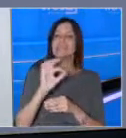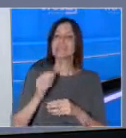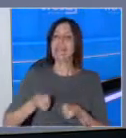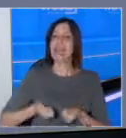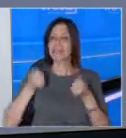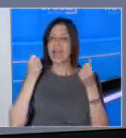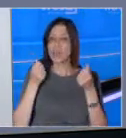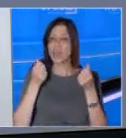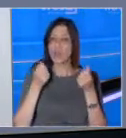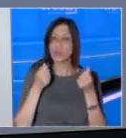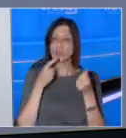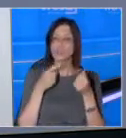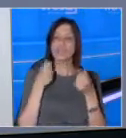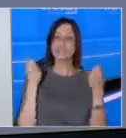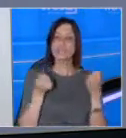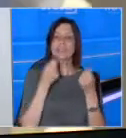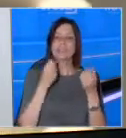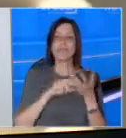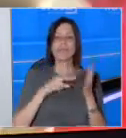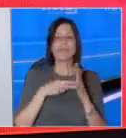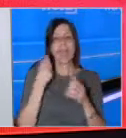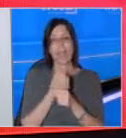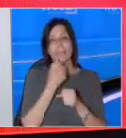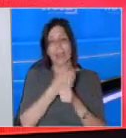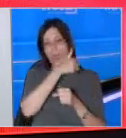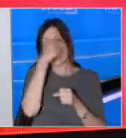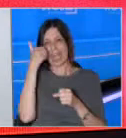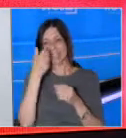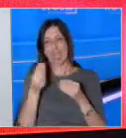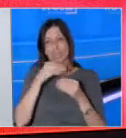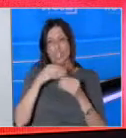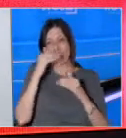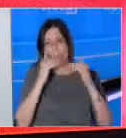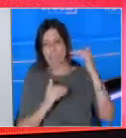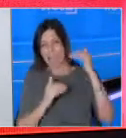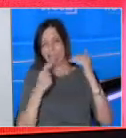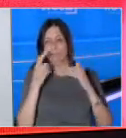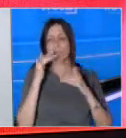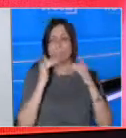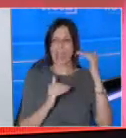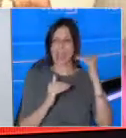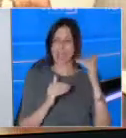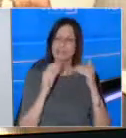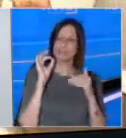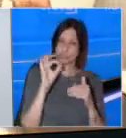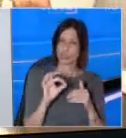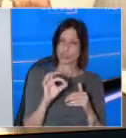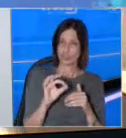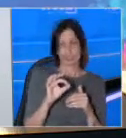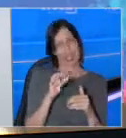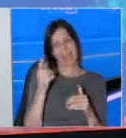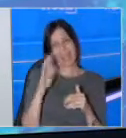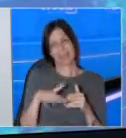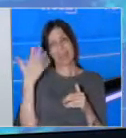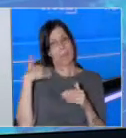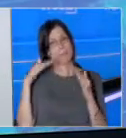יפרסם בקרוב, את המתווה לפעילות הקיץ להשלמת הפערים. אותם פערים של הילדים היו